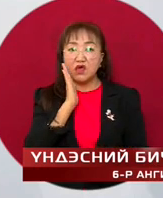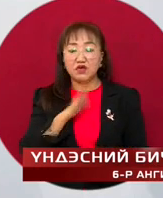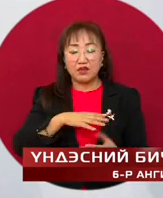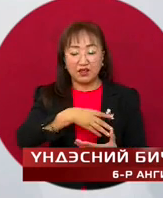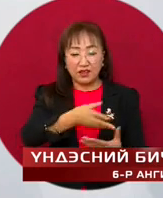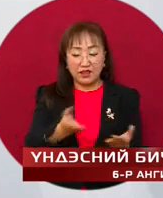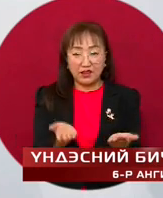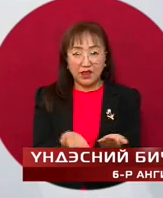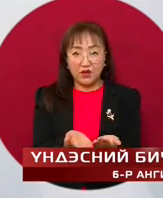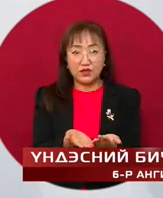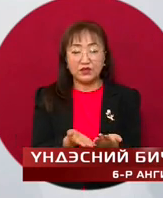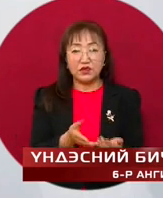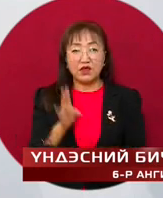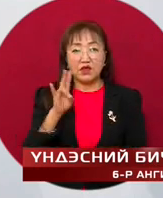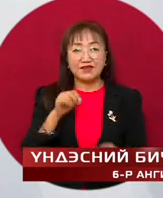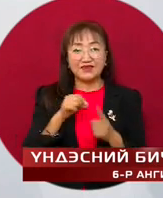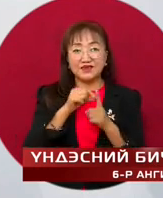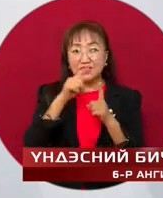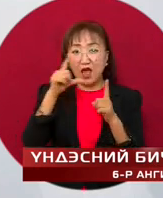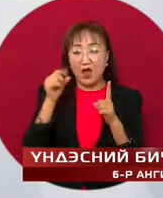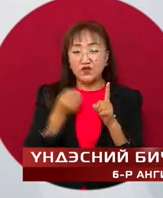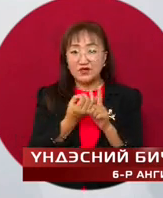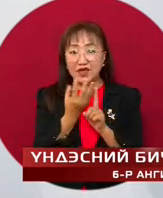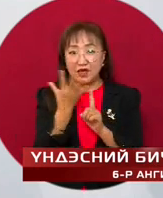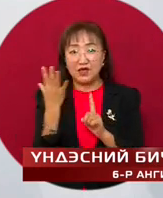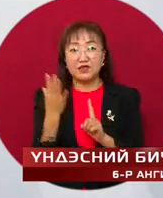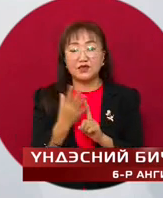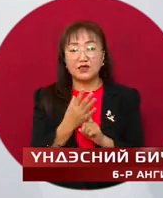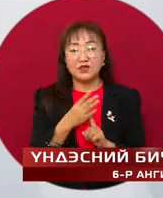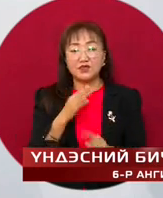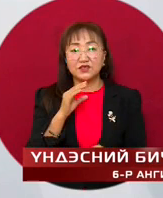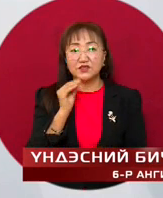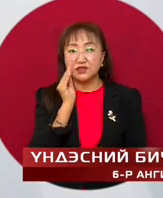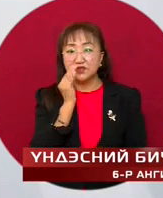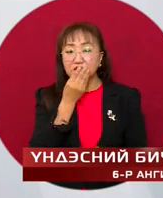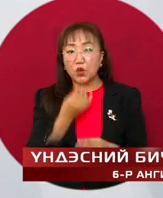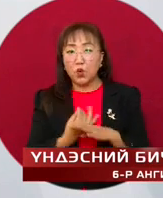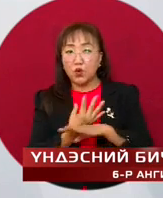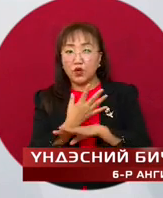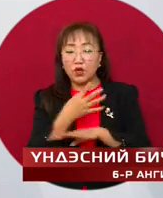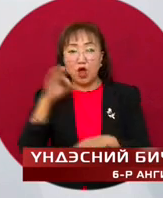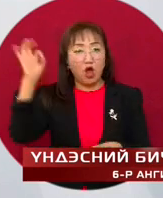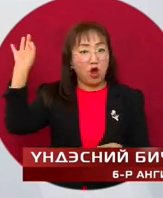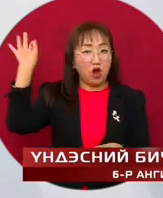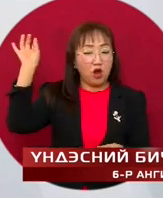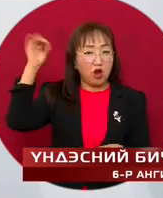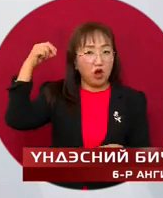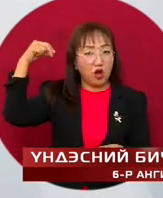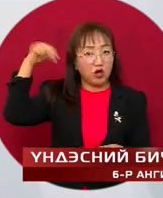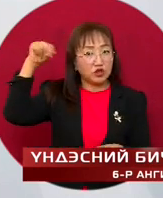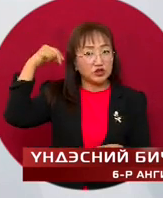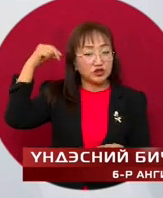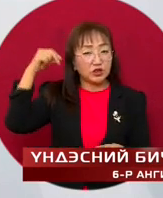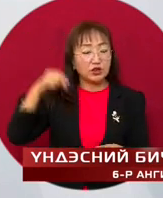навч нахиалах, цицэг унах, хонх жингэних, дохио дуурах,